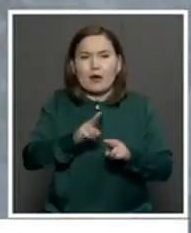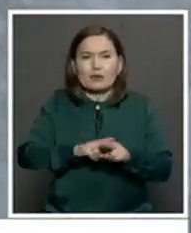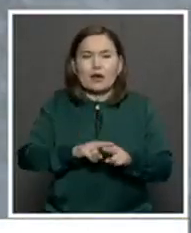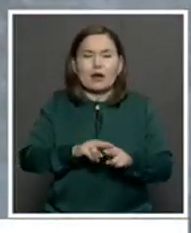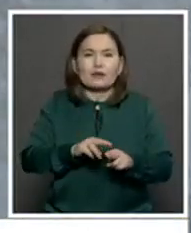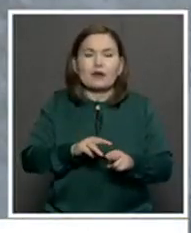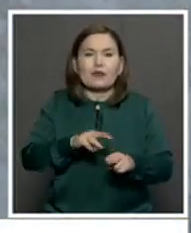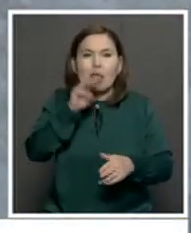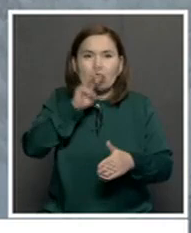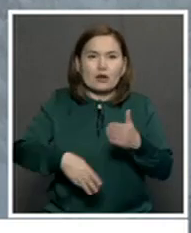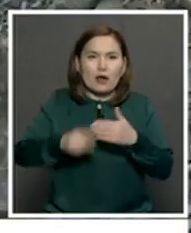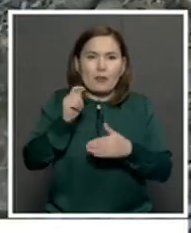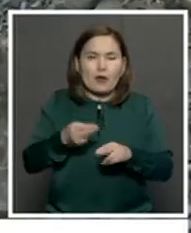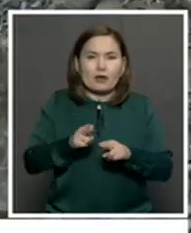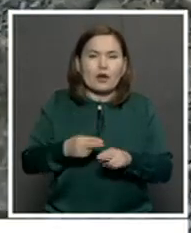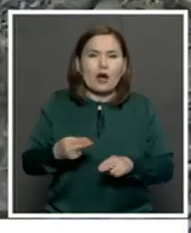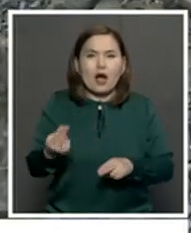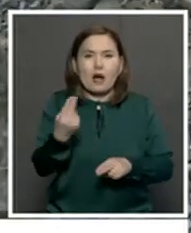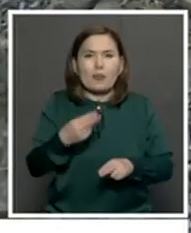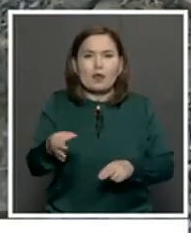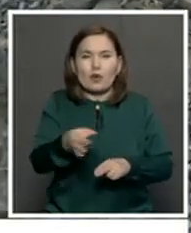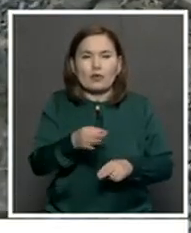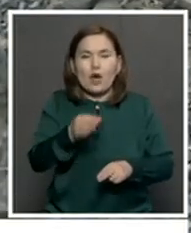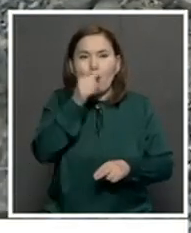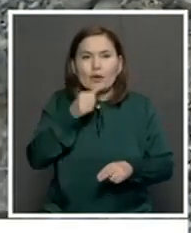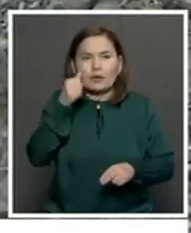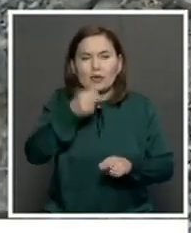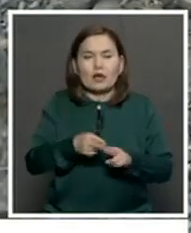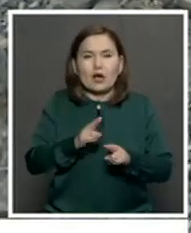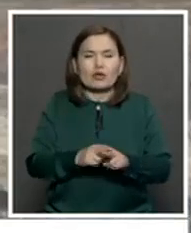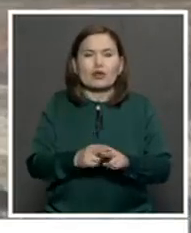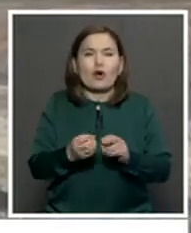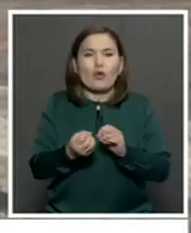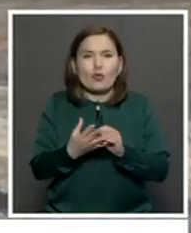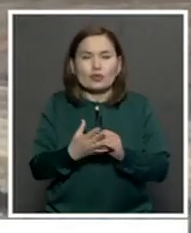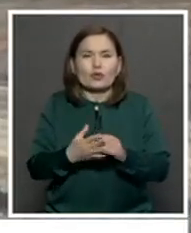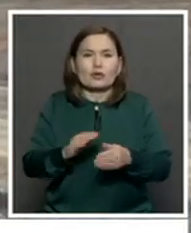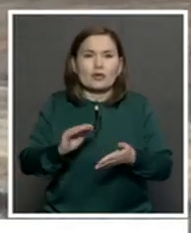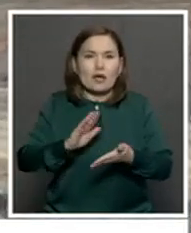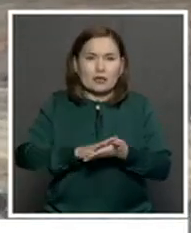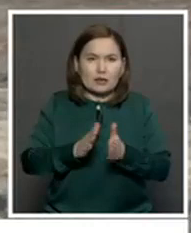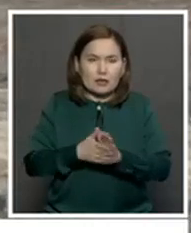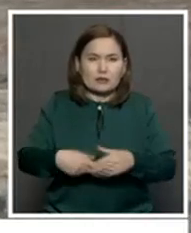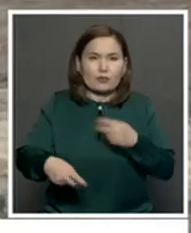салынды. Жалпы Ақмола облысы бойынша өткен жылы 14 карьерді пайдалану келісім шарты бұзылған.